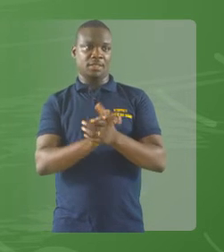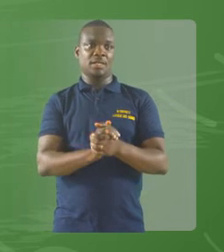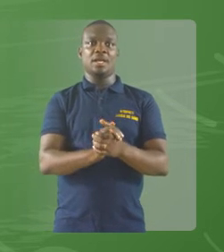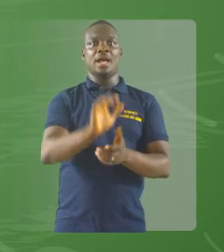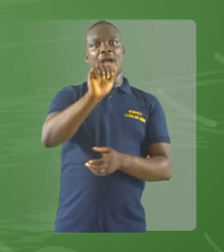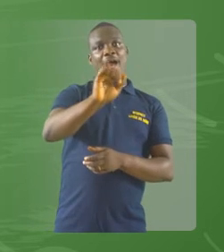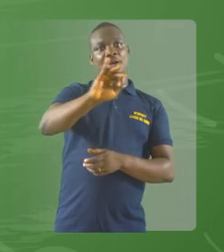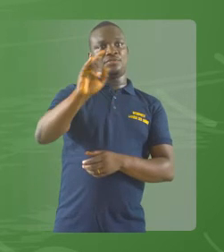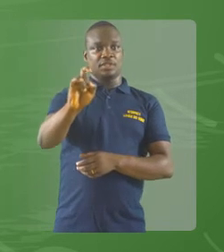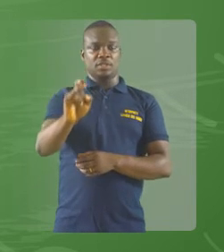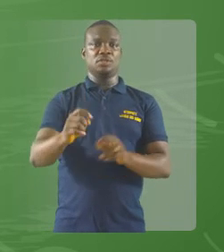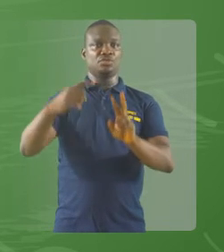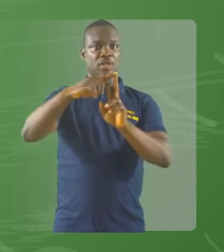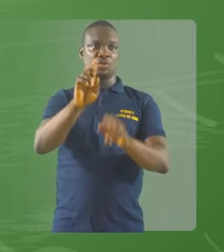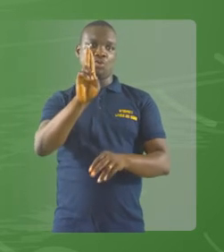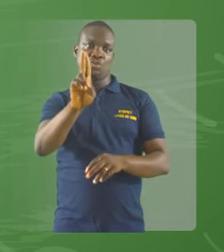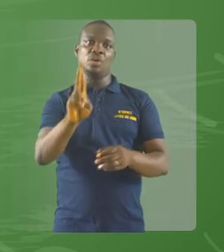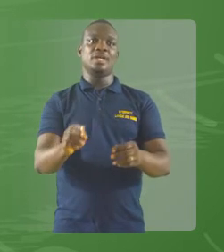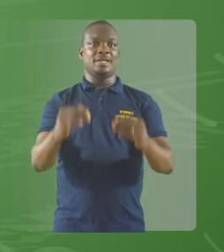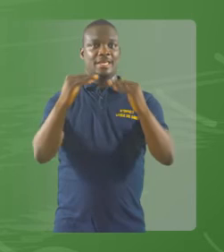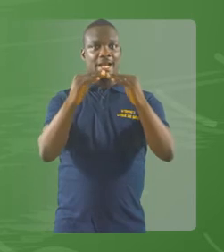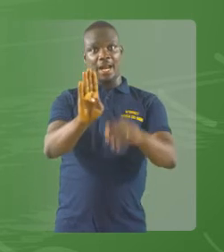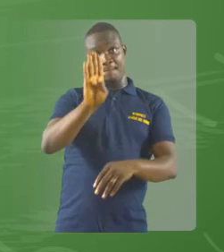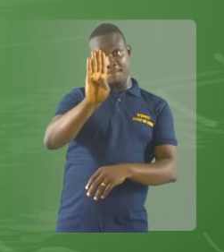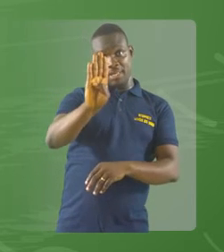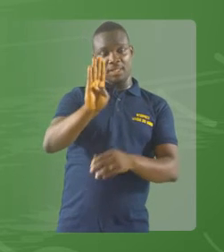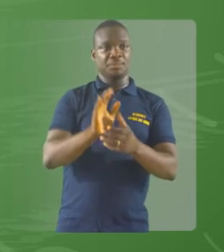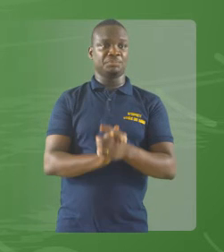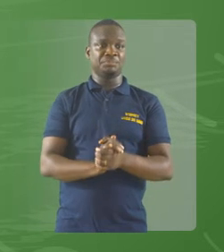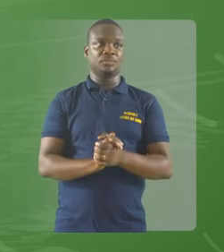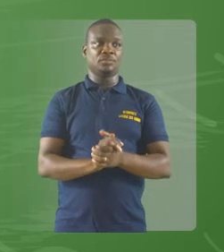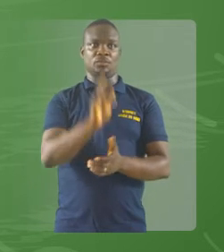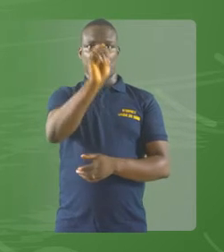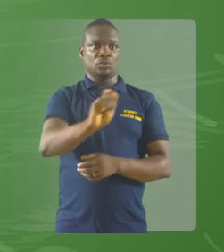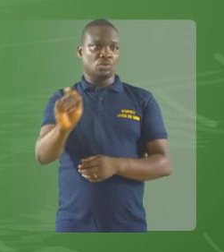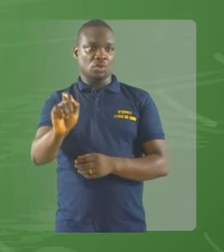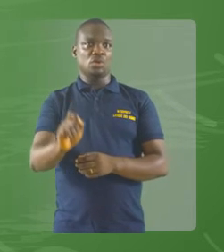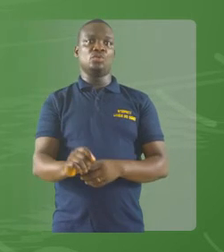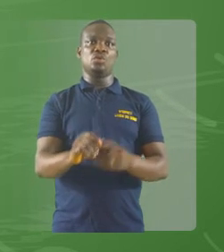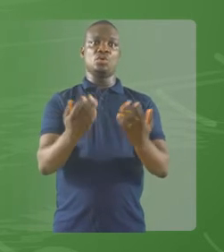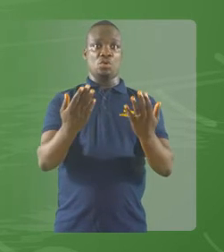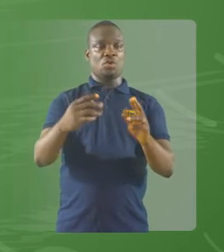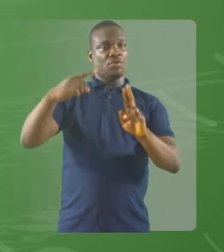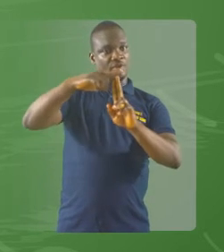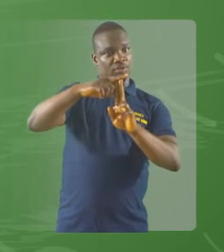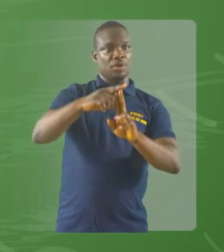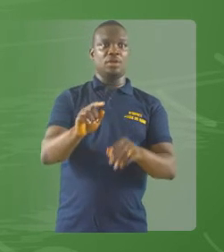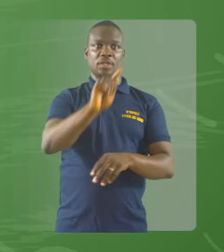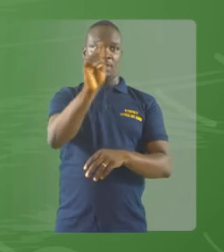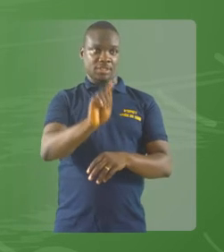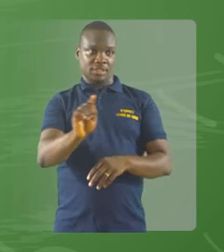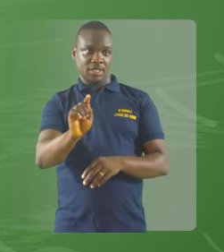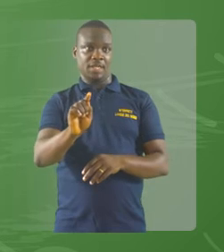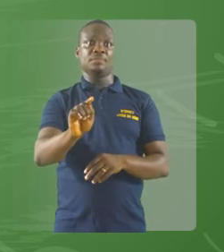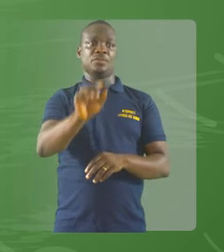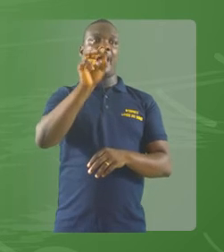L'affixe du vecteur U, c'est B. Et donc, le vecteur M' égal au vecteur U va se traduire